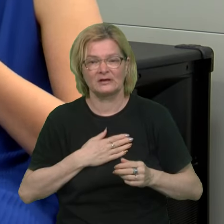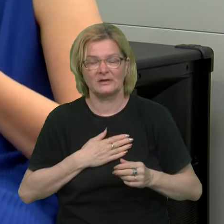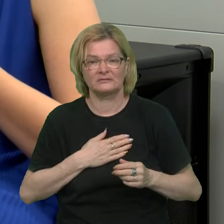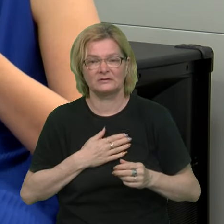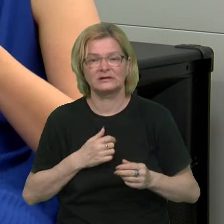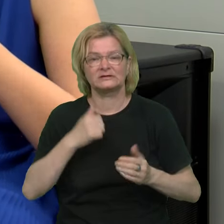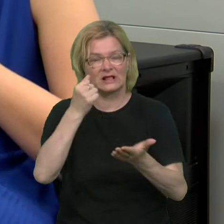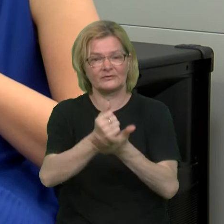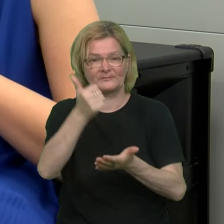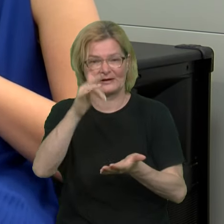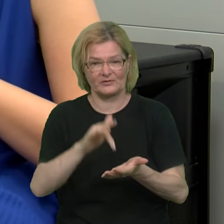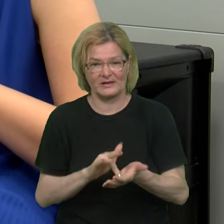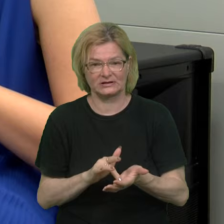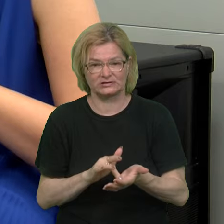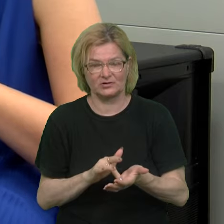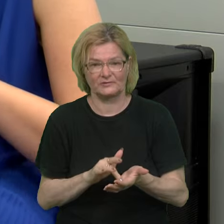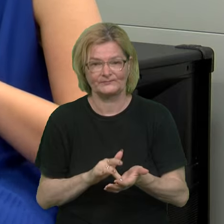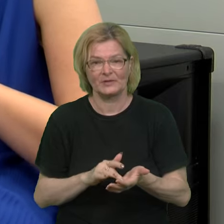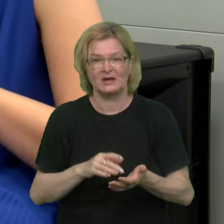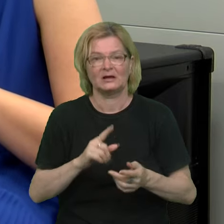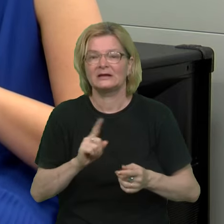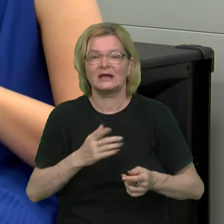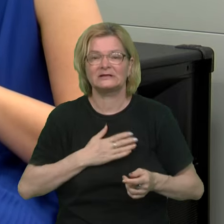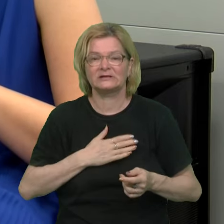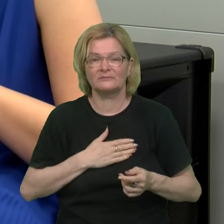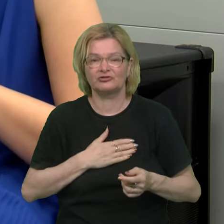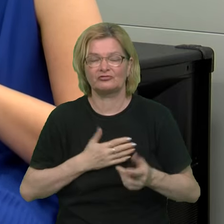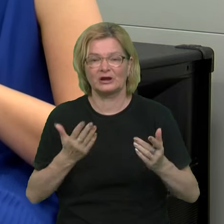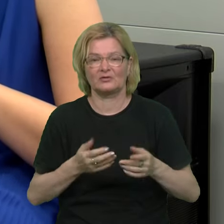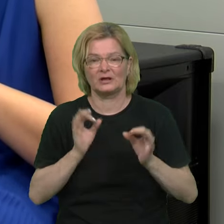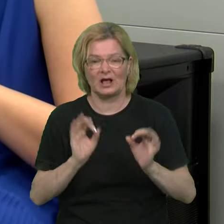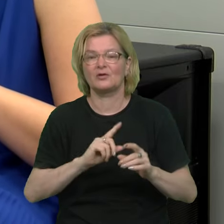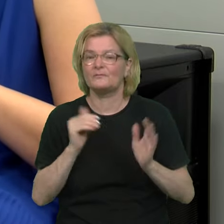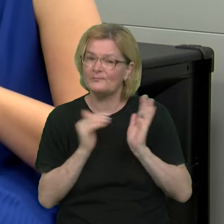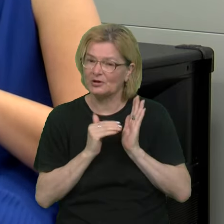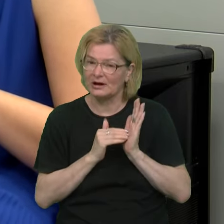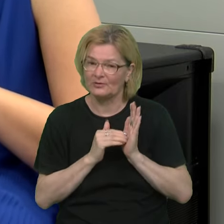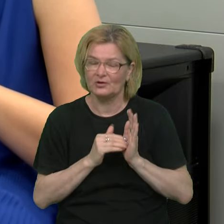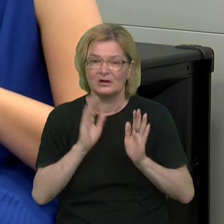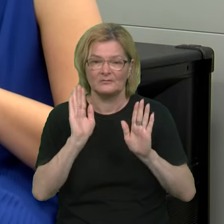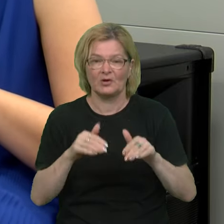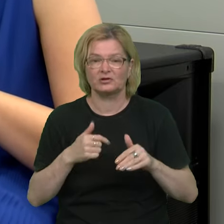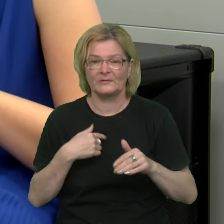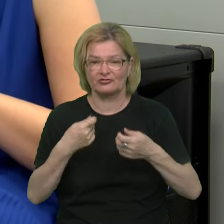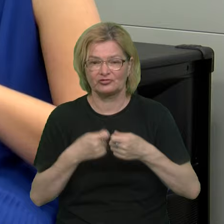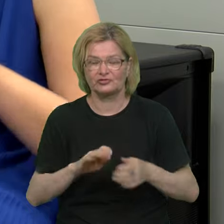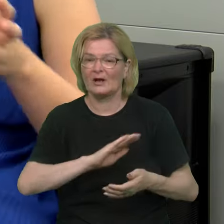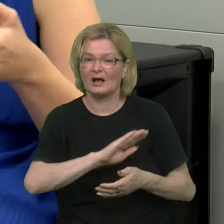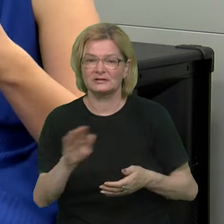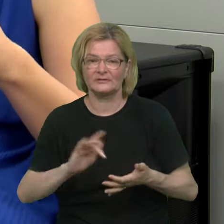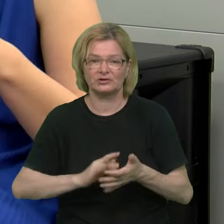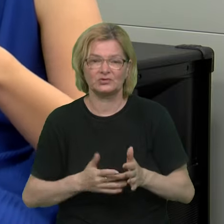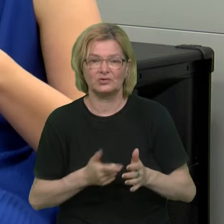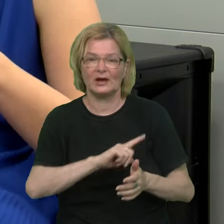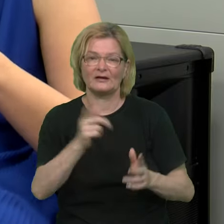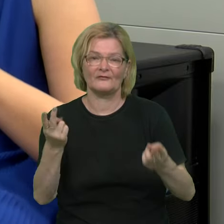da moramo sebe konačno staviti na prvo mjesto i da to nije nimalo sebično, nego je jako neophodno, pogotovo u današnjem društvu kad